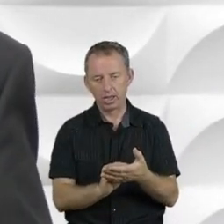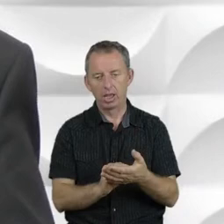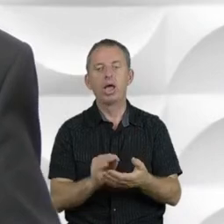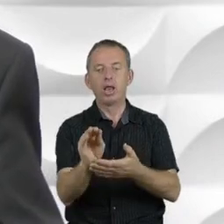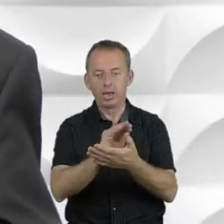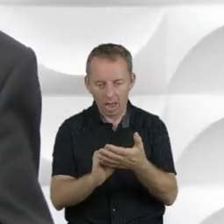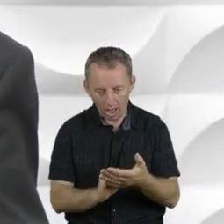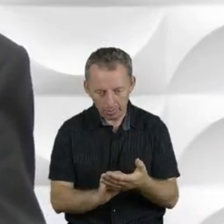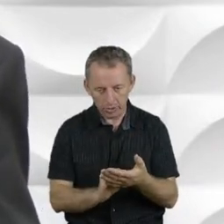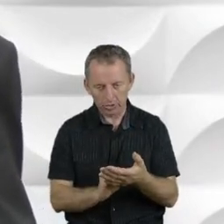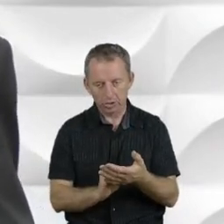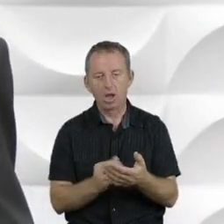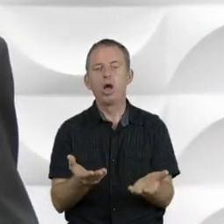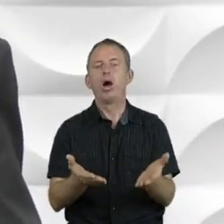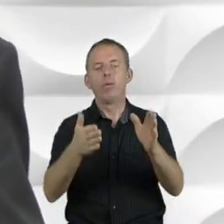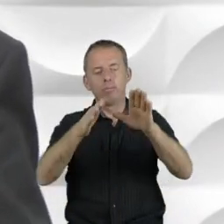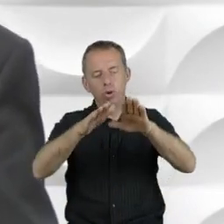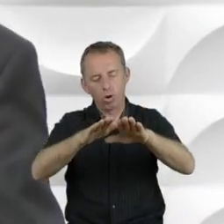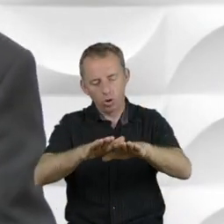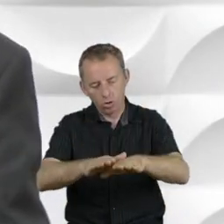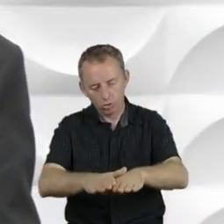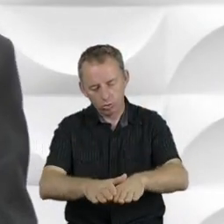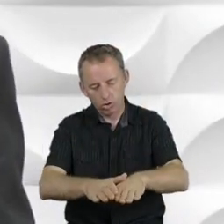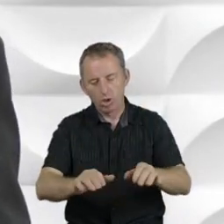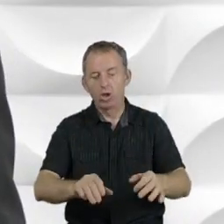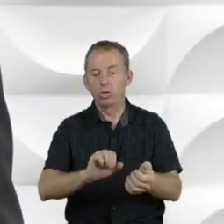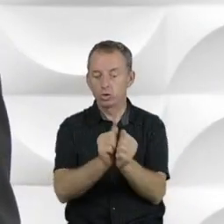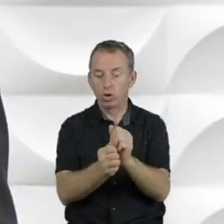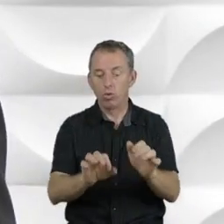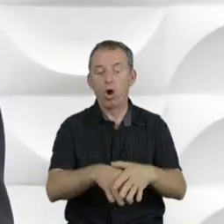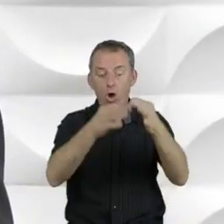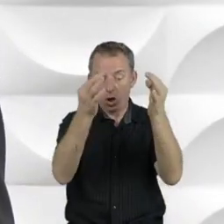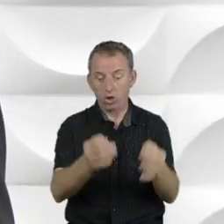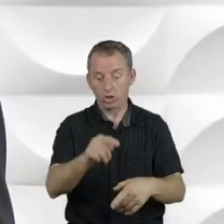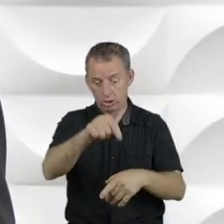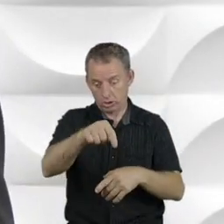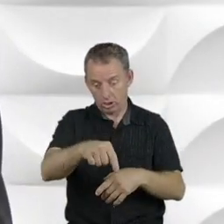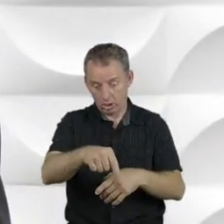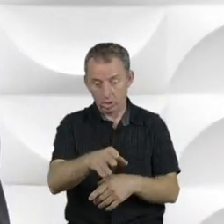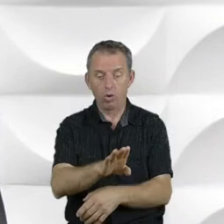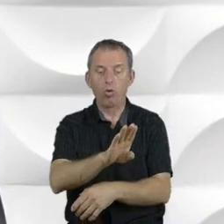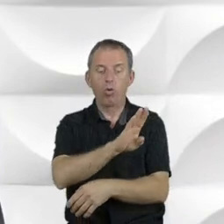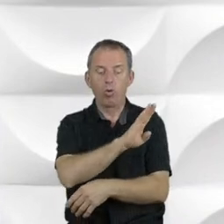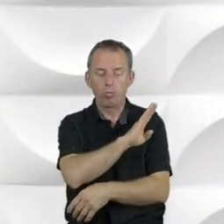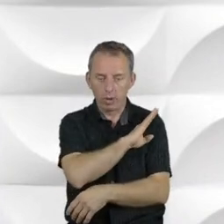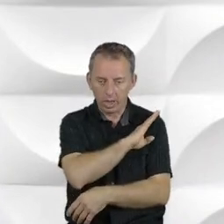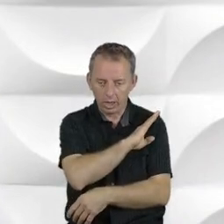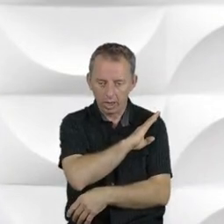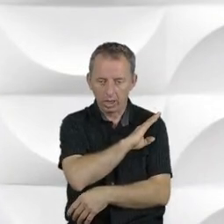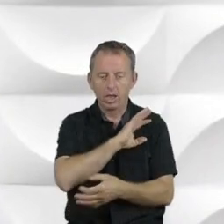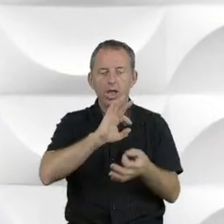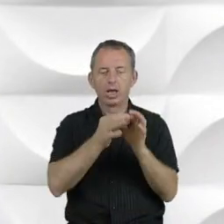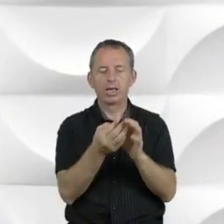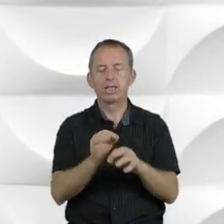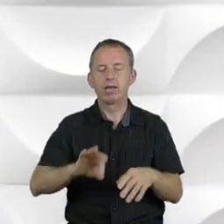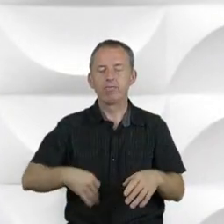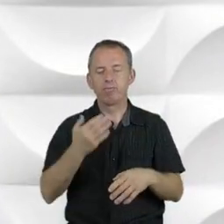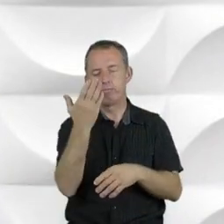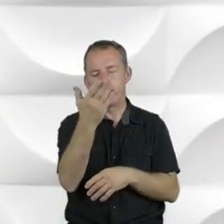napisz, błogosławieni są odtąd umarli, którzy w Panu